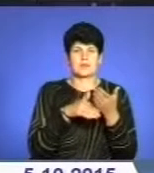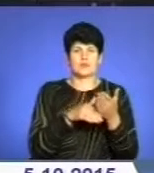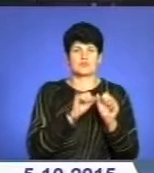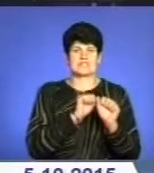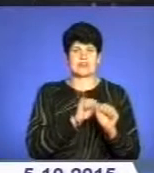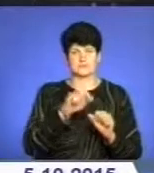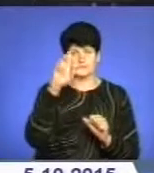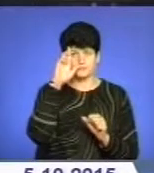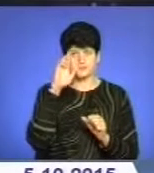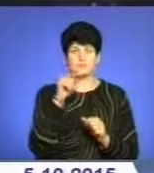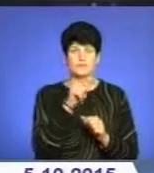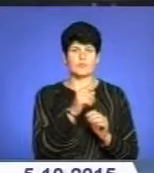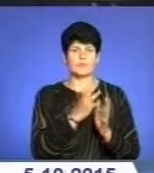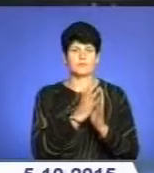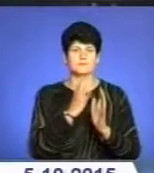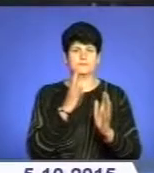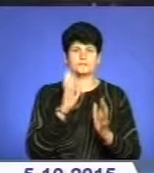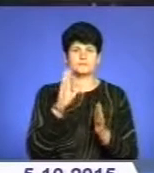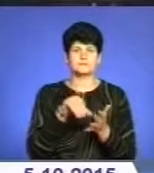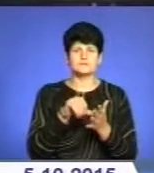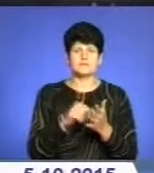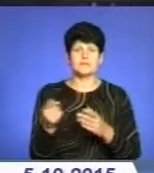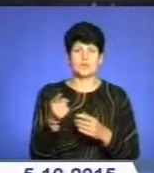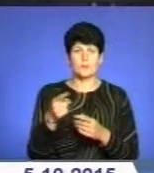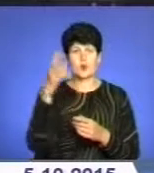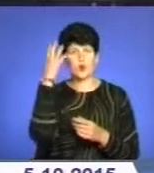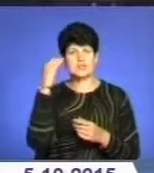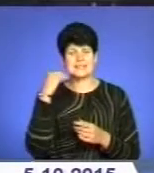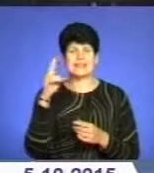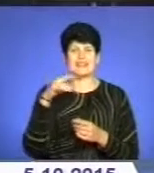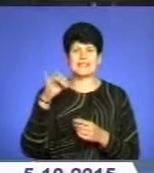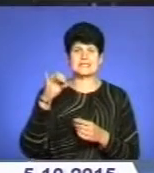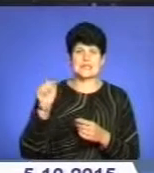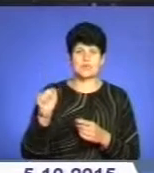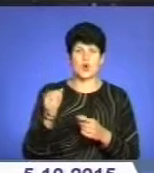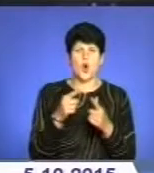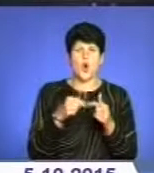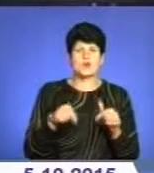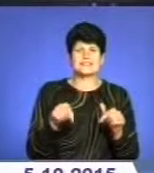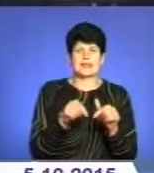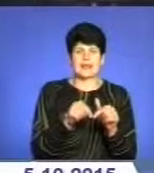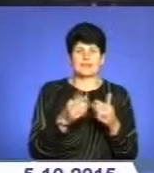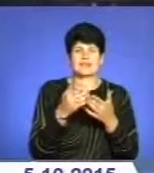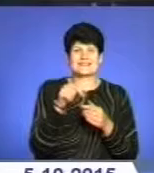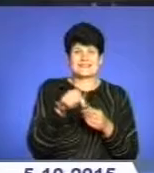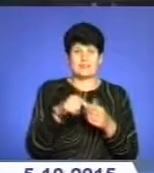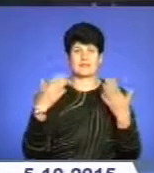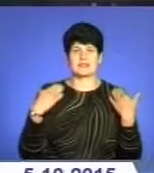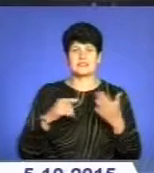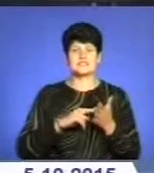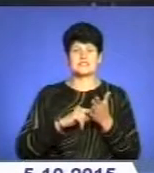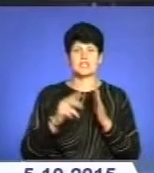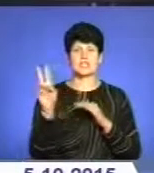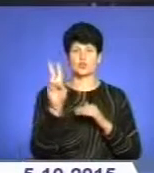вітчизни. Його ряди поповнять учасники Тернопільського козацько-десантного екологічного осередку, які цими вихідними відзначили